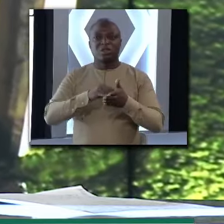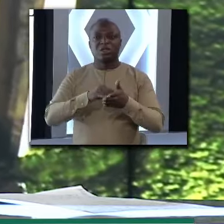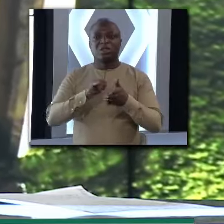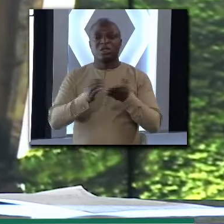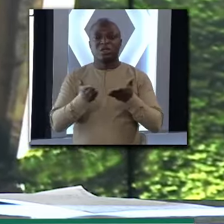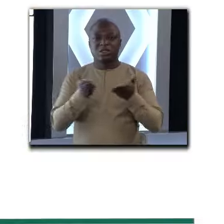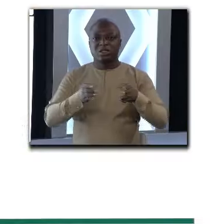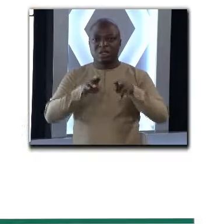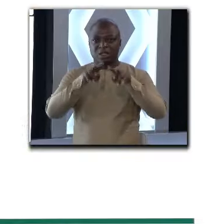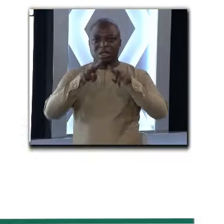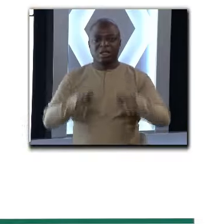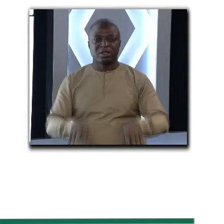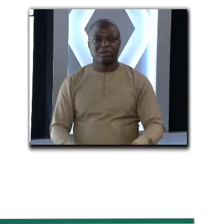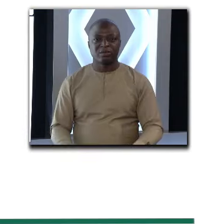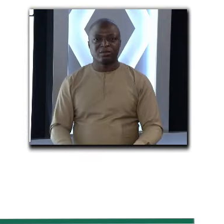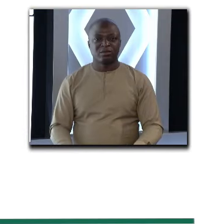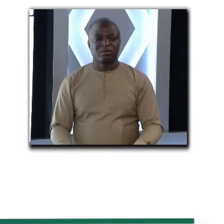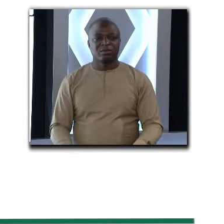missions.